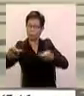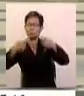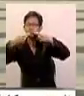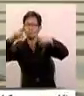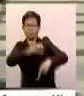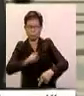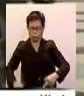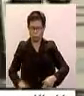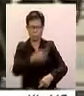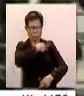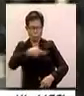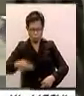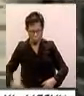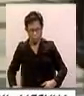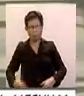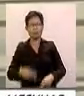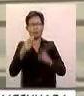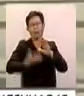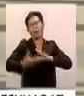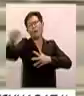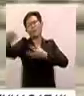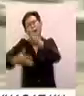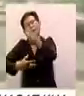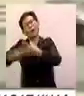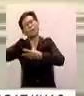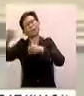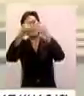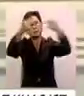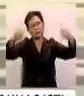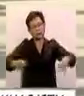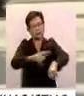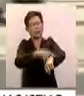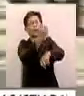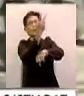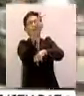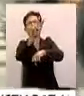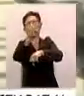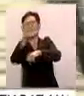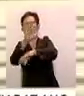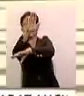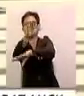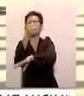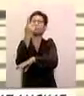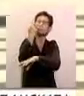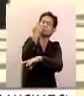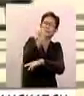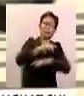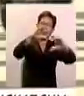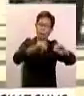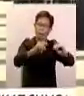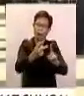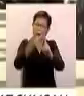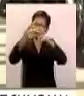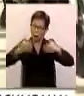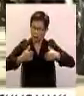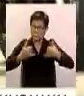rasmi Sultan dan Raja-Raja dilihat meninggalkan Istana Negara kira-kira 12.25 minit tengah hari. Mesyuarat khas